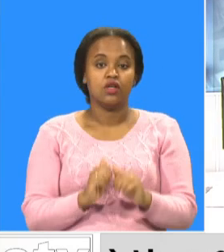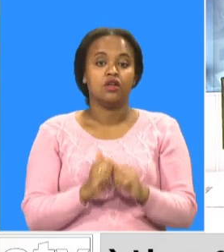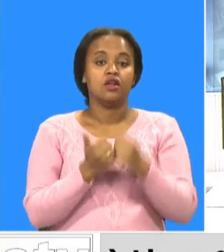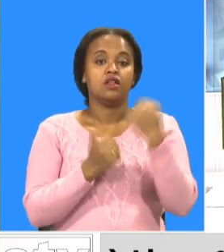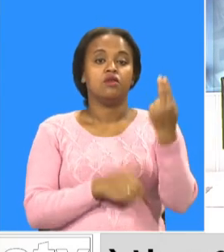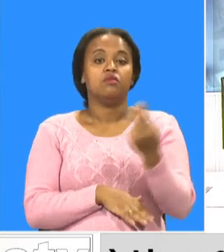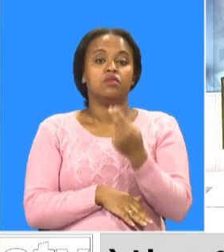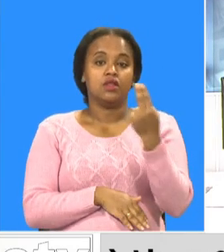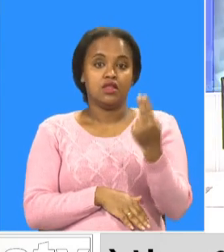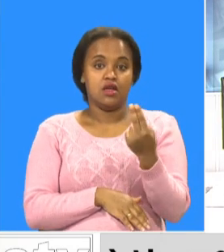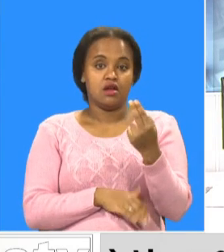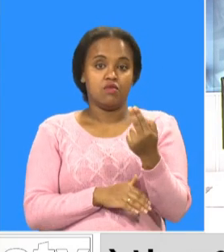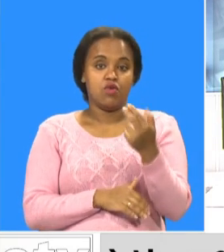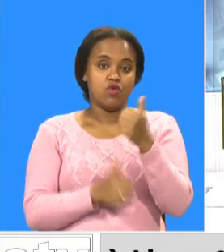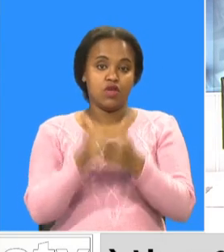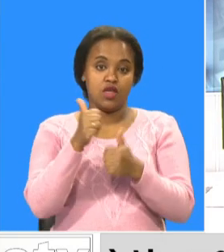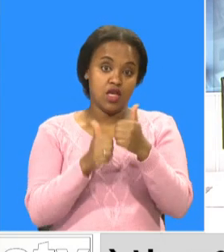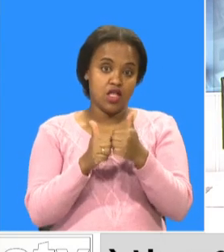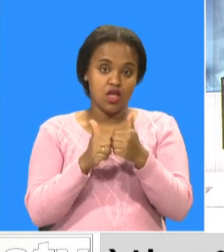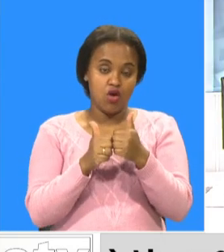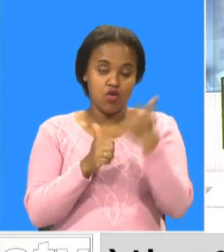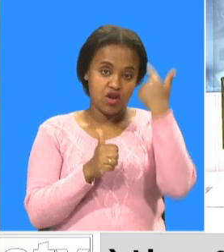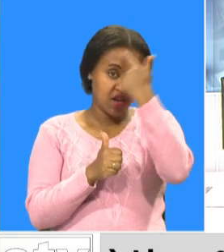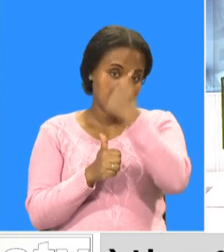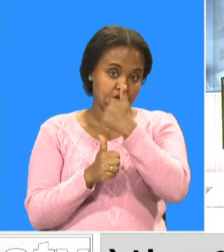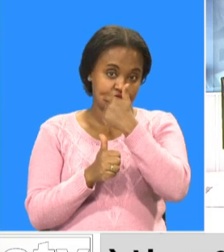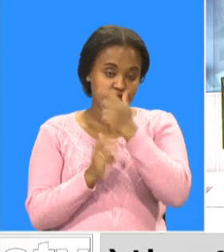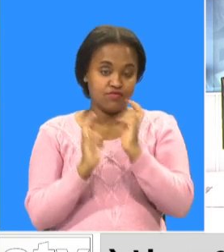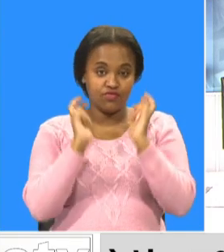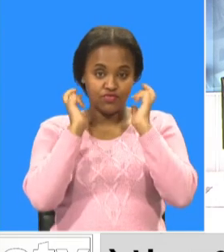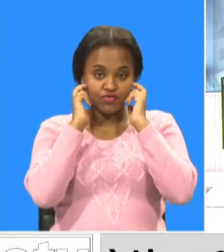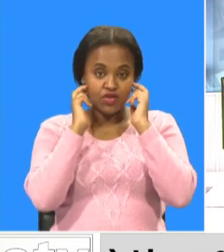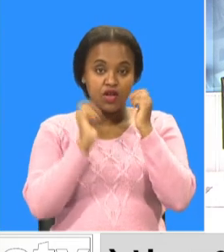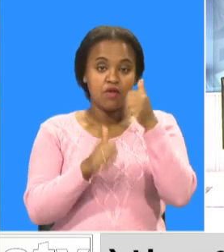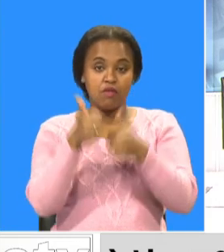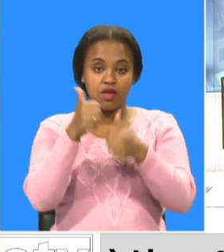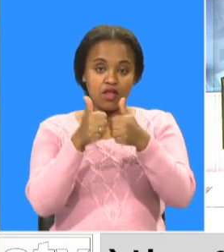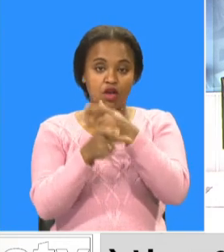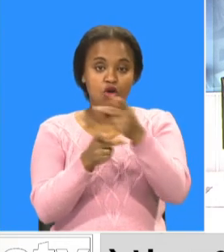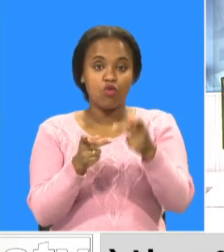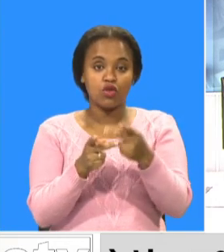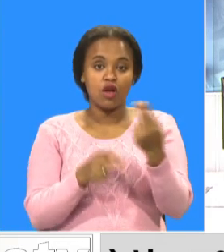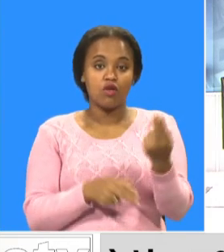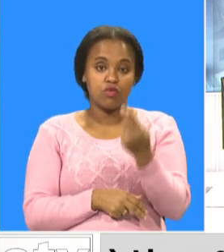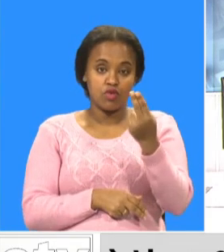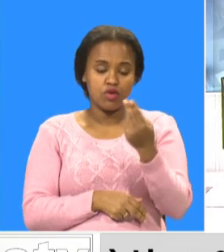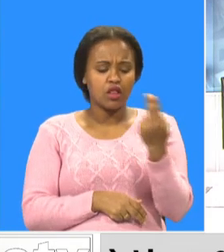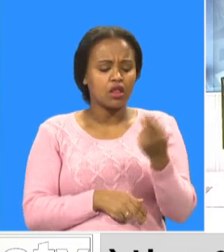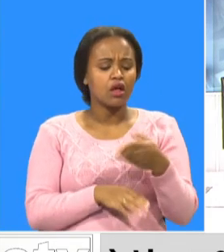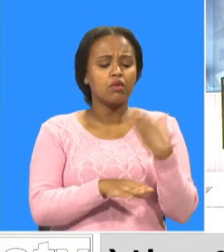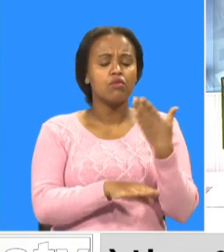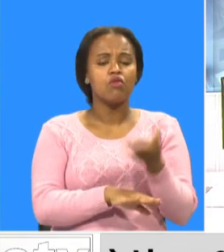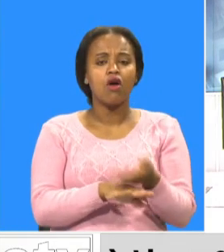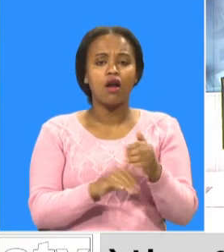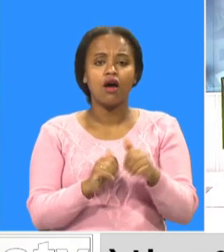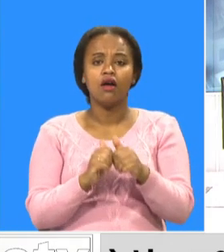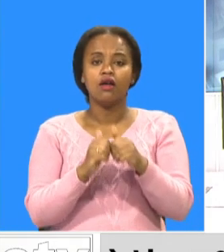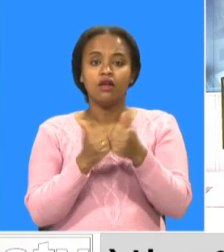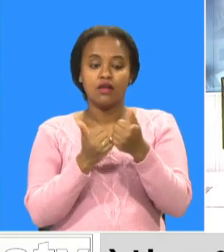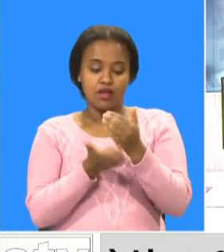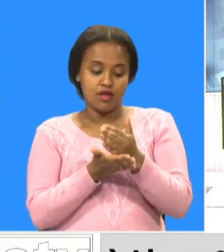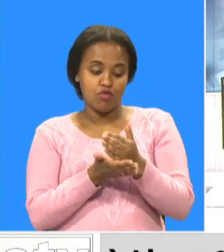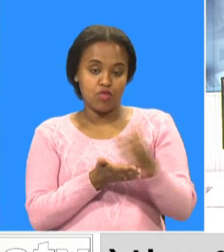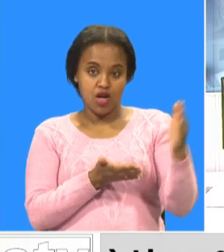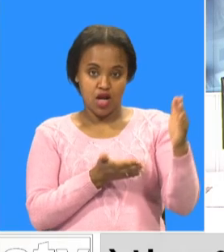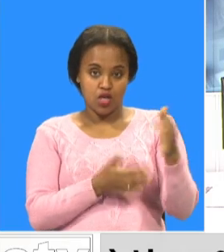የምንጠቀመው፣ የትኛውን የፊት ጭንብል በየትኛው ቦታ ነው የምንጠቀመው፣ ከተጠቀምነው በኋላ ደግሞ እንዴት ነው